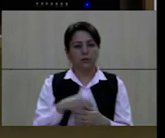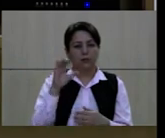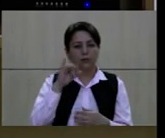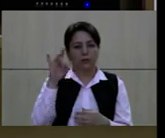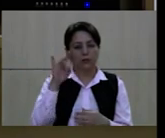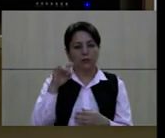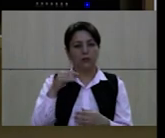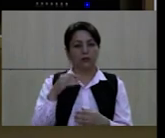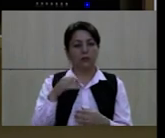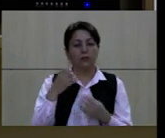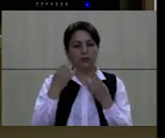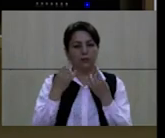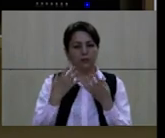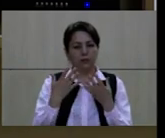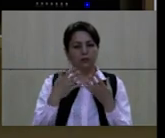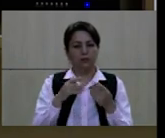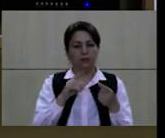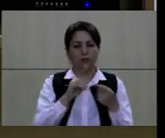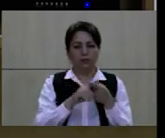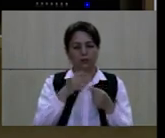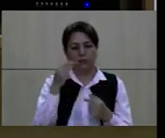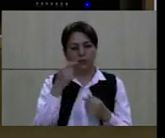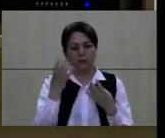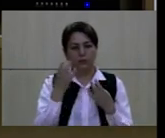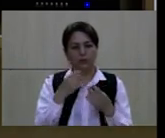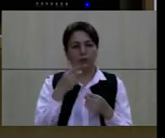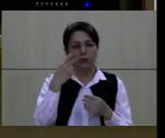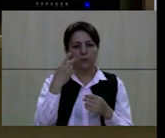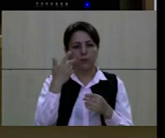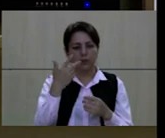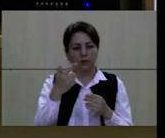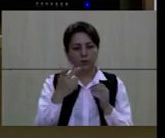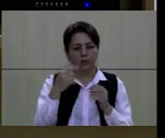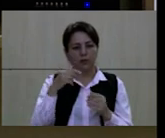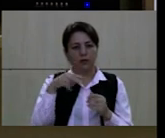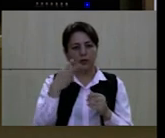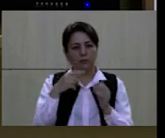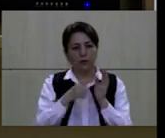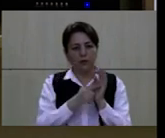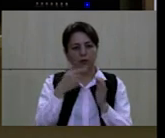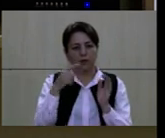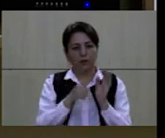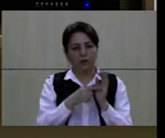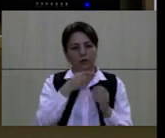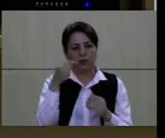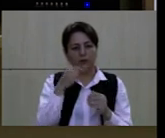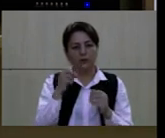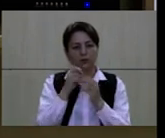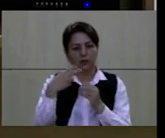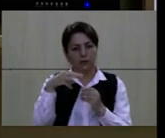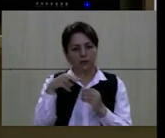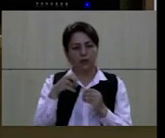Suratlarni esa soddalashtiramiz, ya'ni qo'shib ayiramiz. 27 dan 7 ni ayirib olsak 20, 12 ni